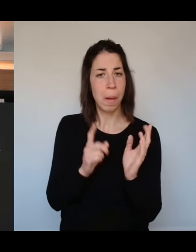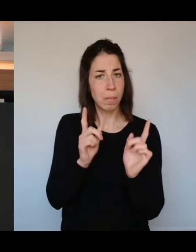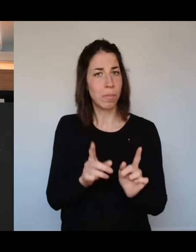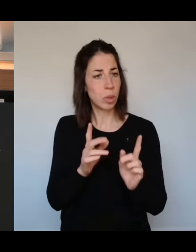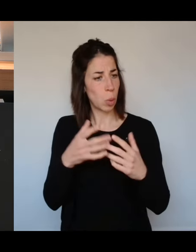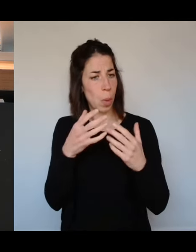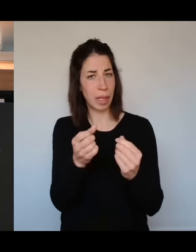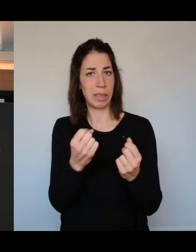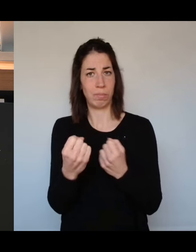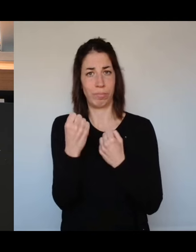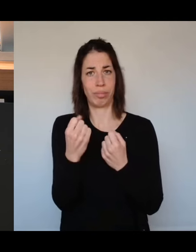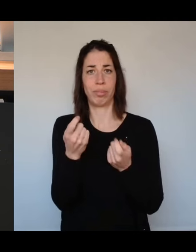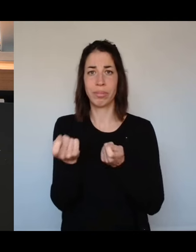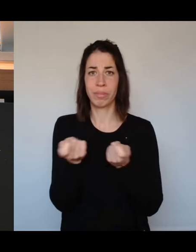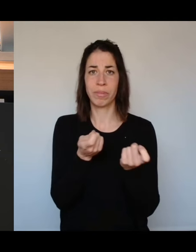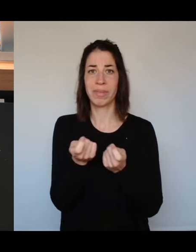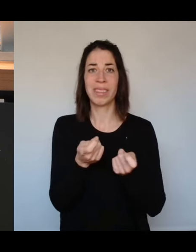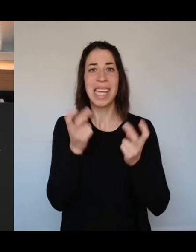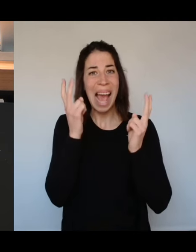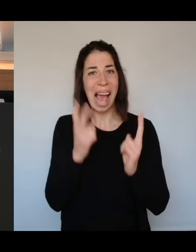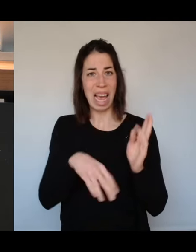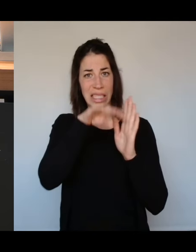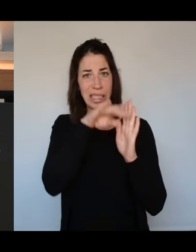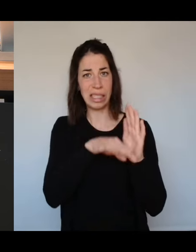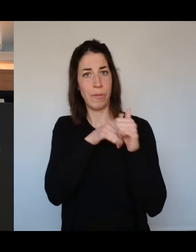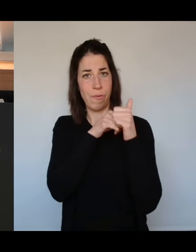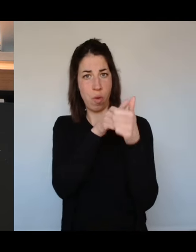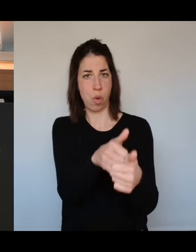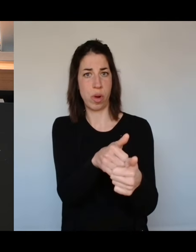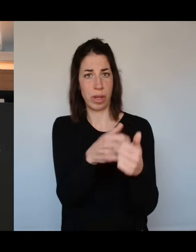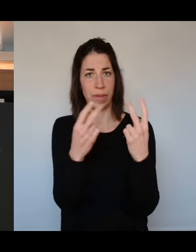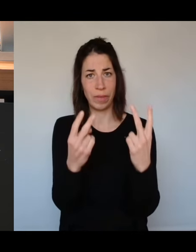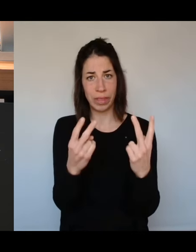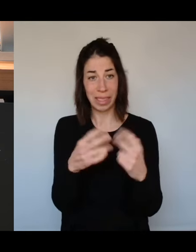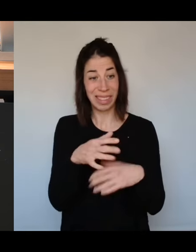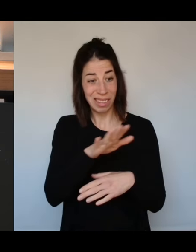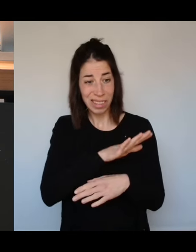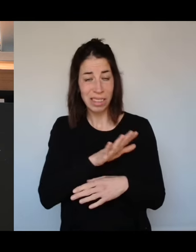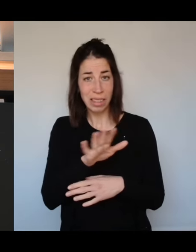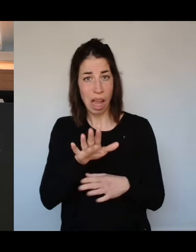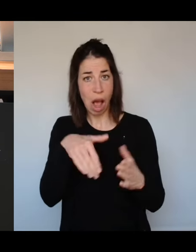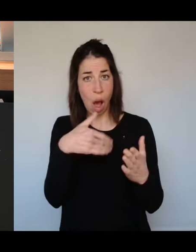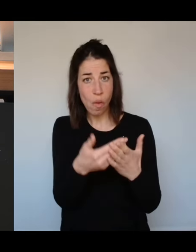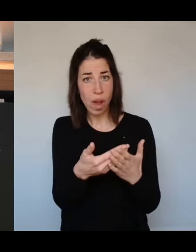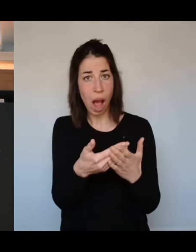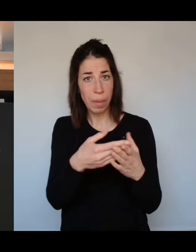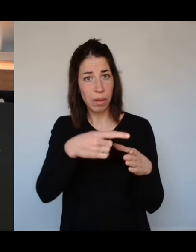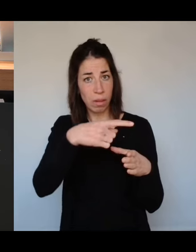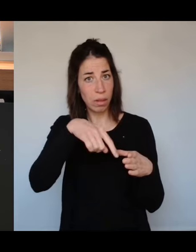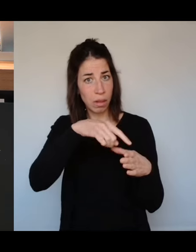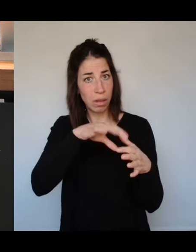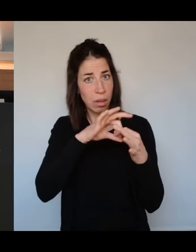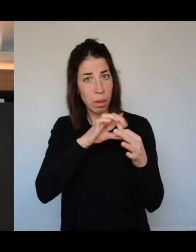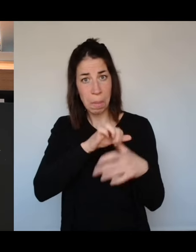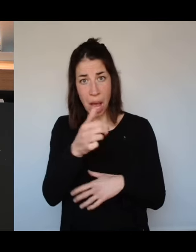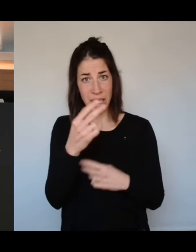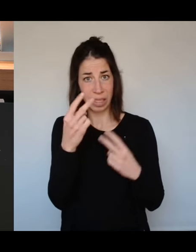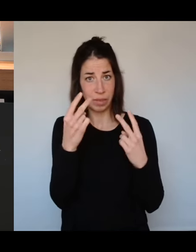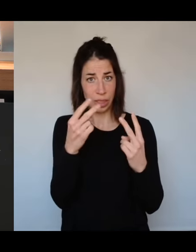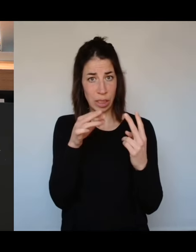Dies sicherzustellen ist die Kernaufgabe des Staates. Und diese Kernaufgabe stellt sich die Koalition aus CDU und